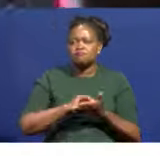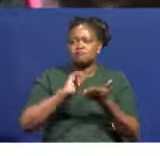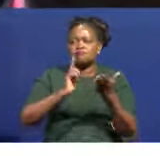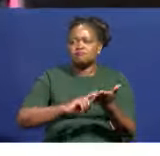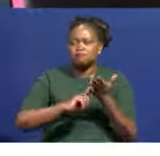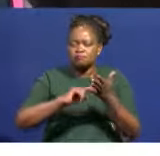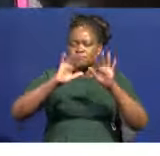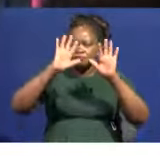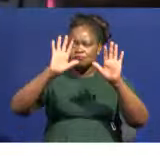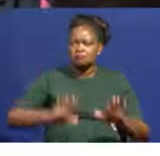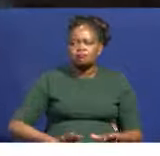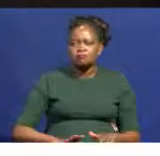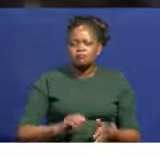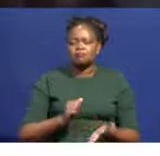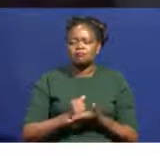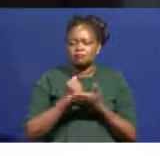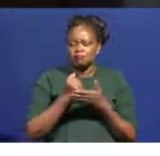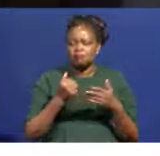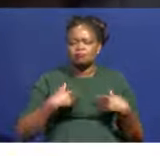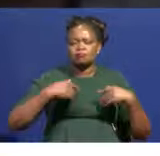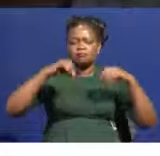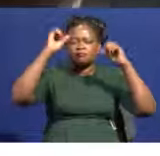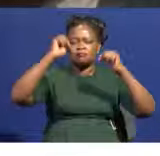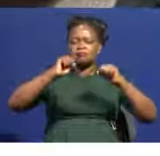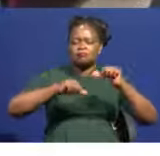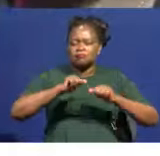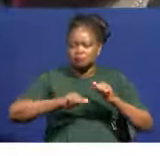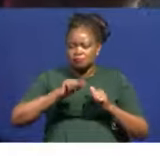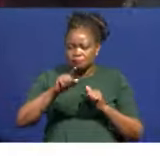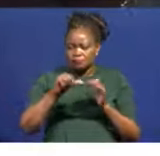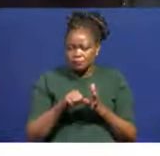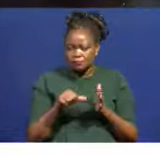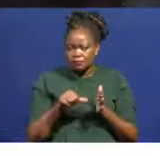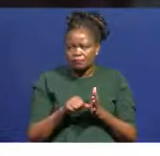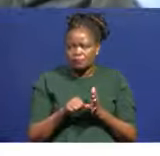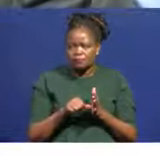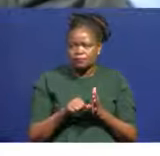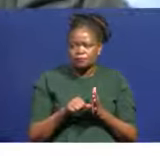njia mwafaka ya kuafikia suluhisho kuhusu mzozo huo.